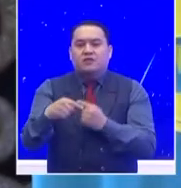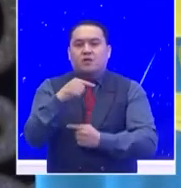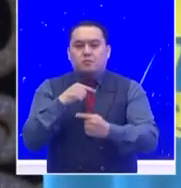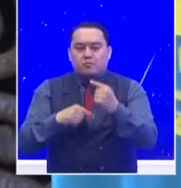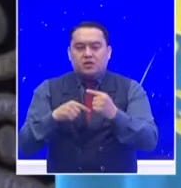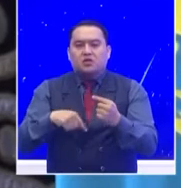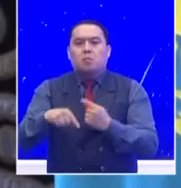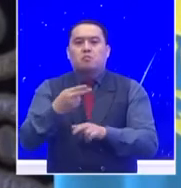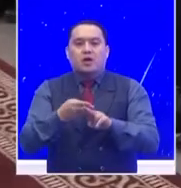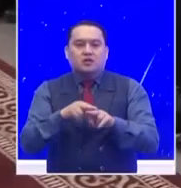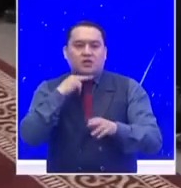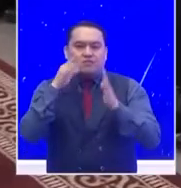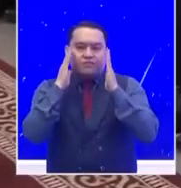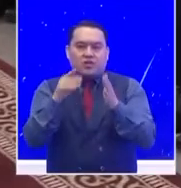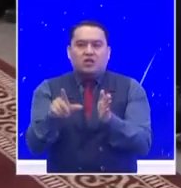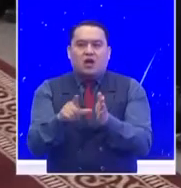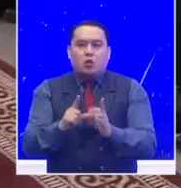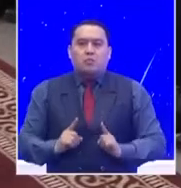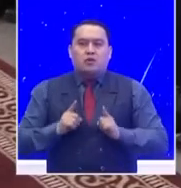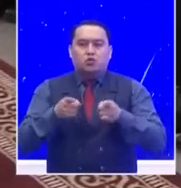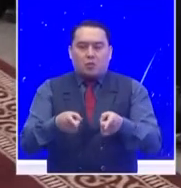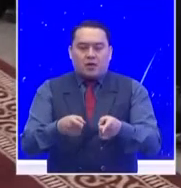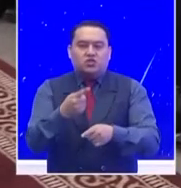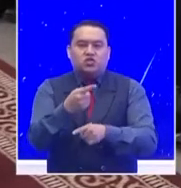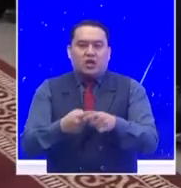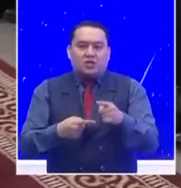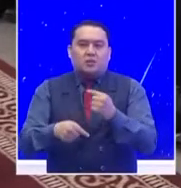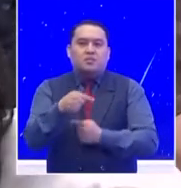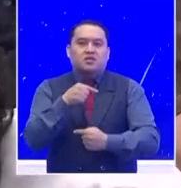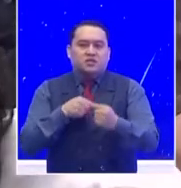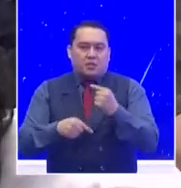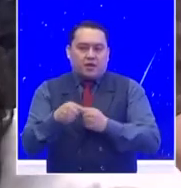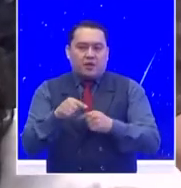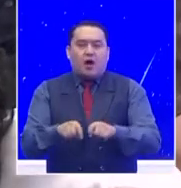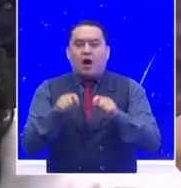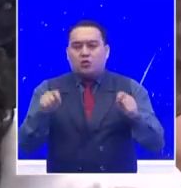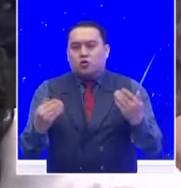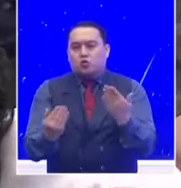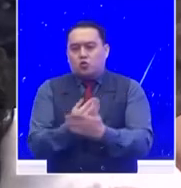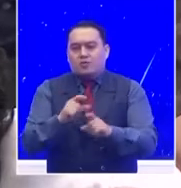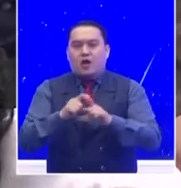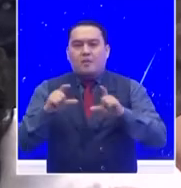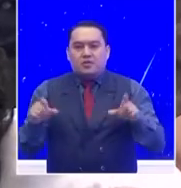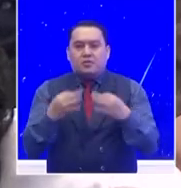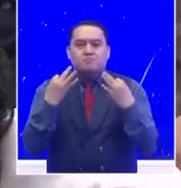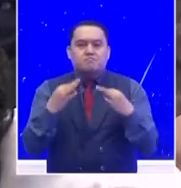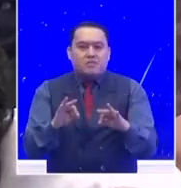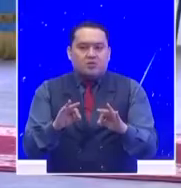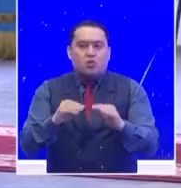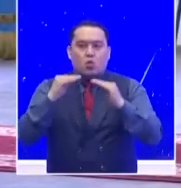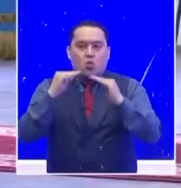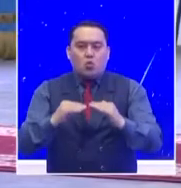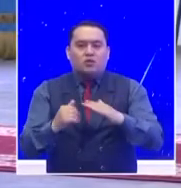Более 20% от всех налоговых поступлений – доля местных предпринимателей. Открытие новых объектов позволило снизить